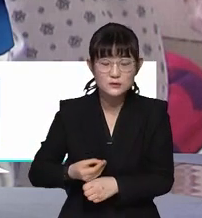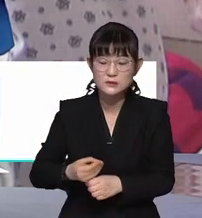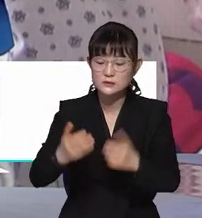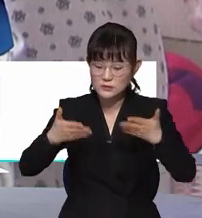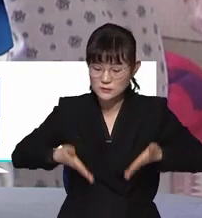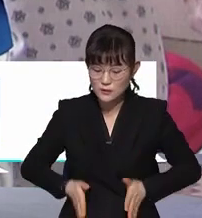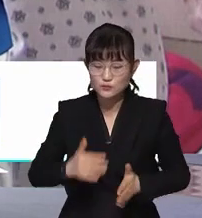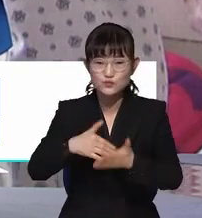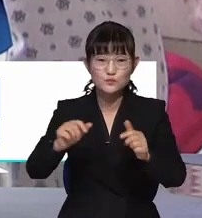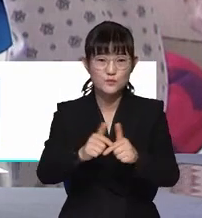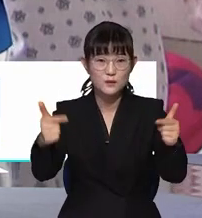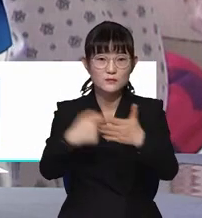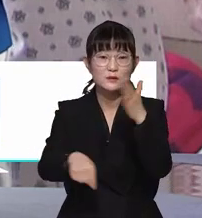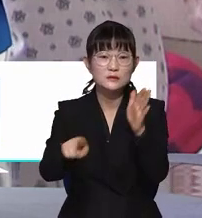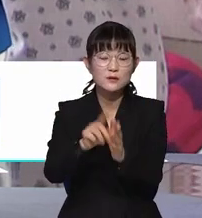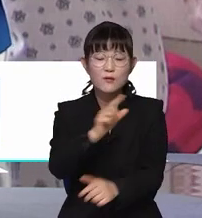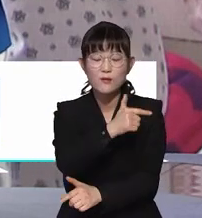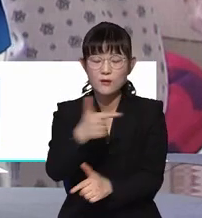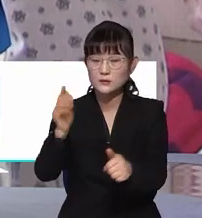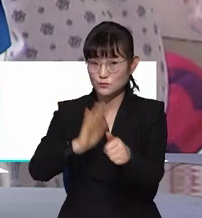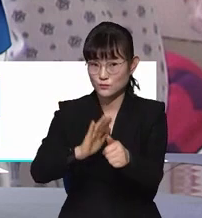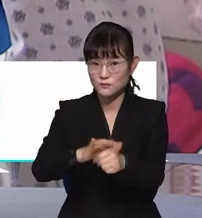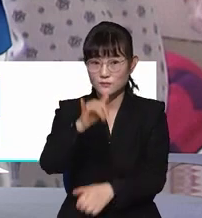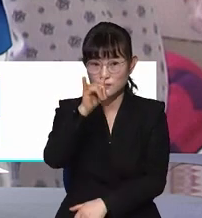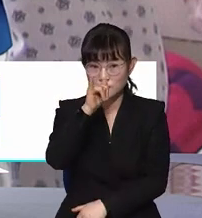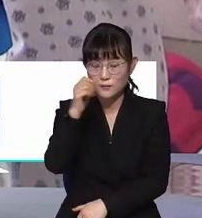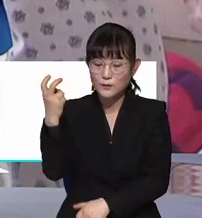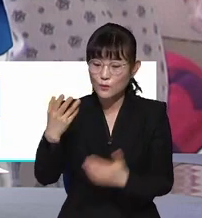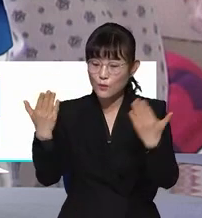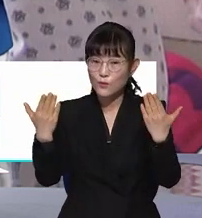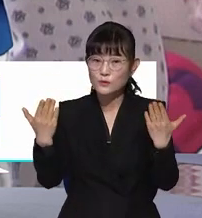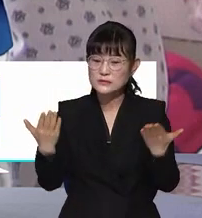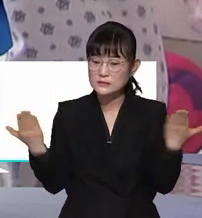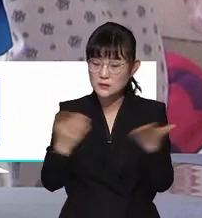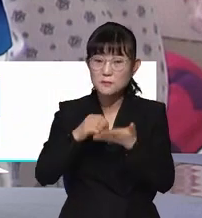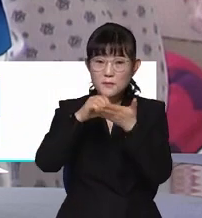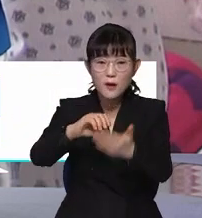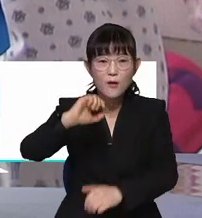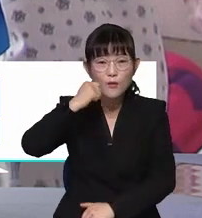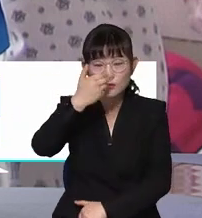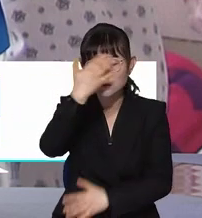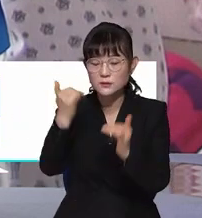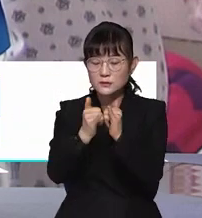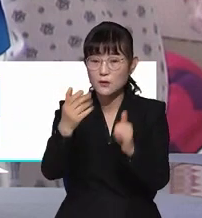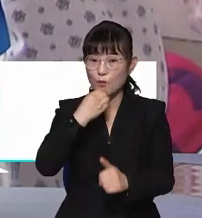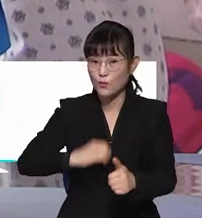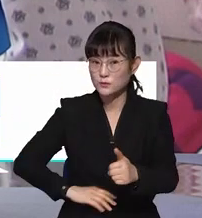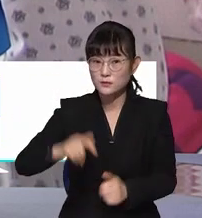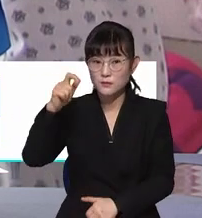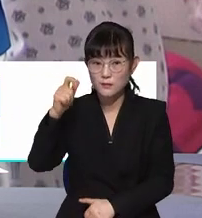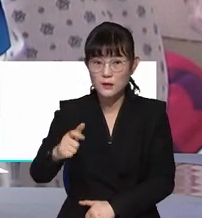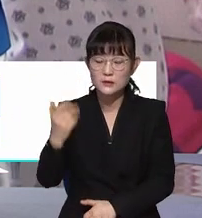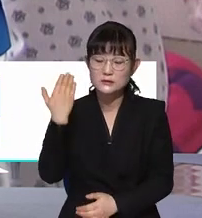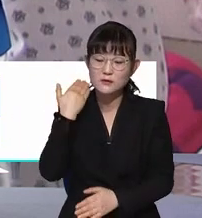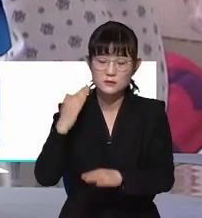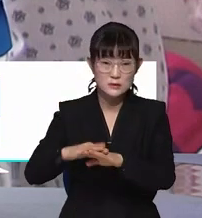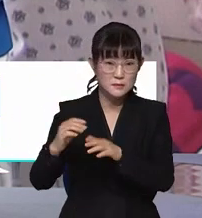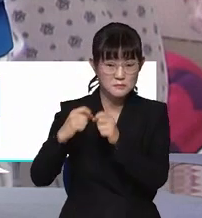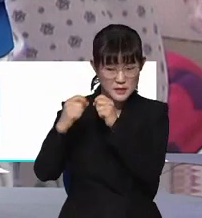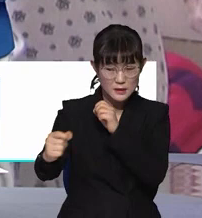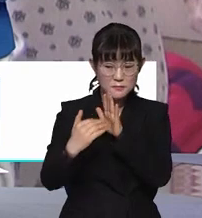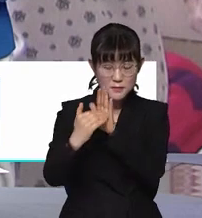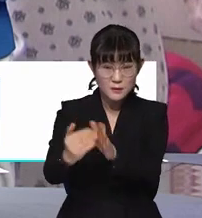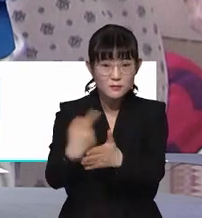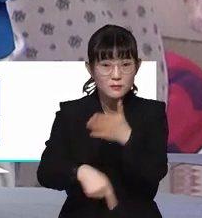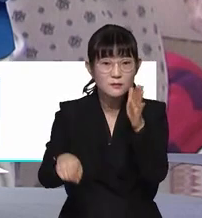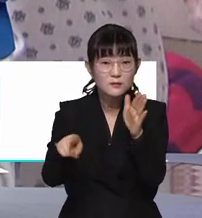각종 지원이 이루어지는데요 또 취업의 어려움을 겪는 청년 등을 위한 복지가 강화되고 전세사기 예방 등 주거 안정